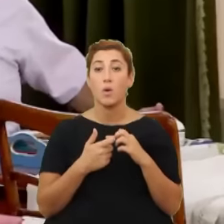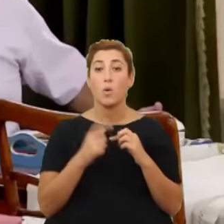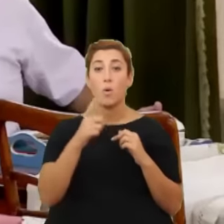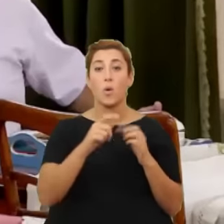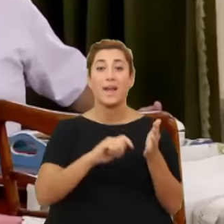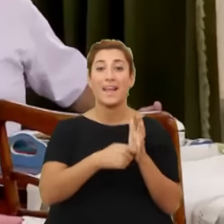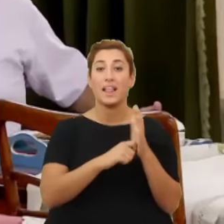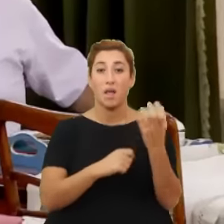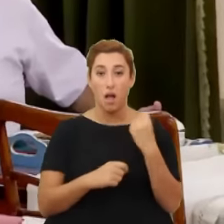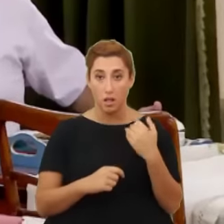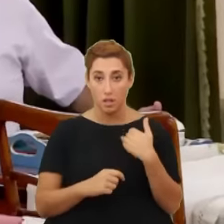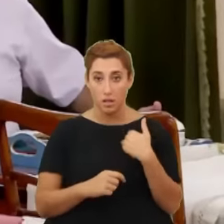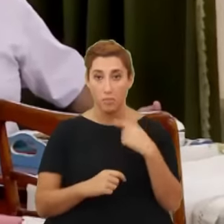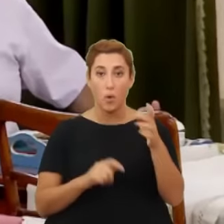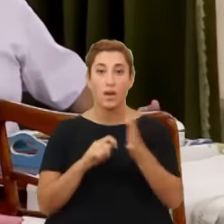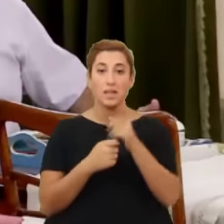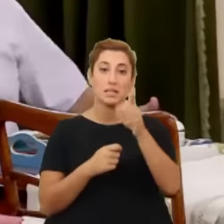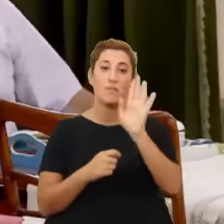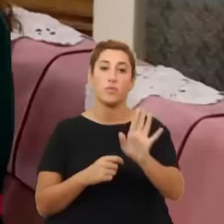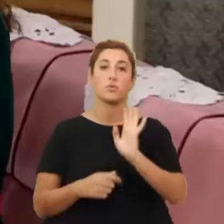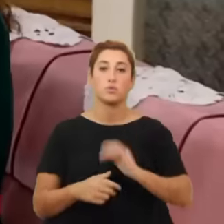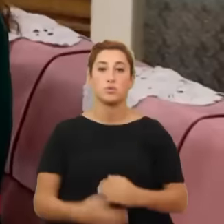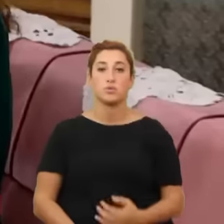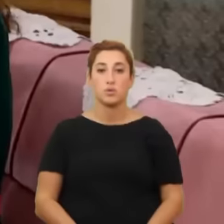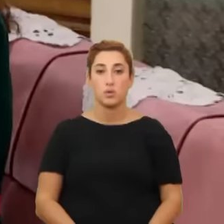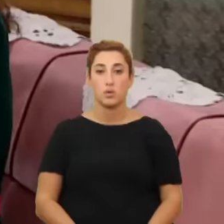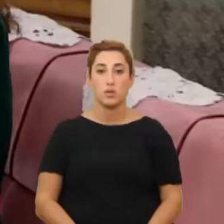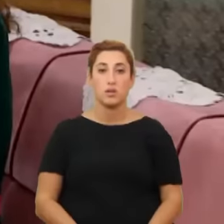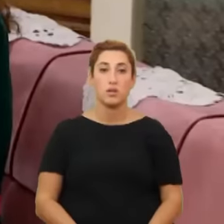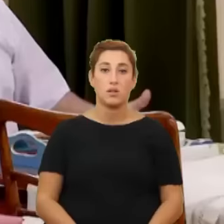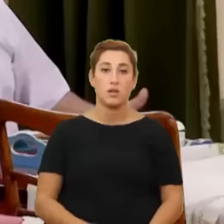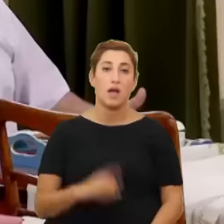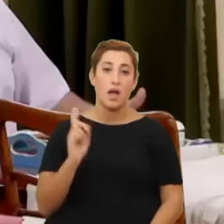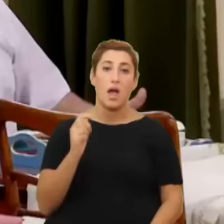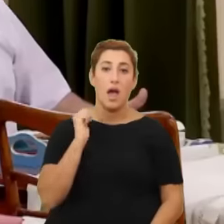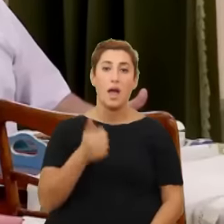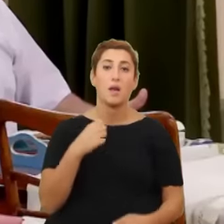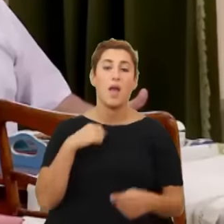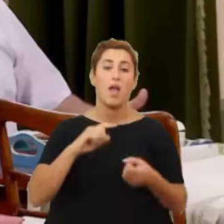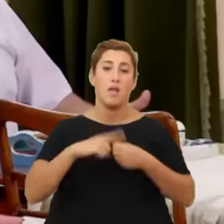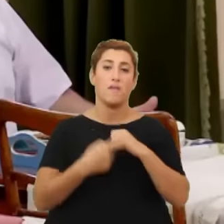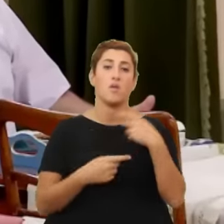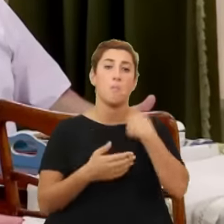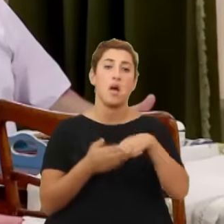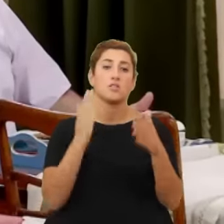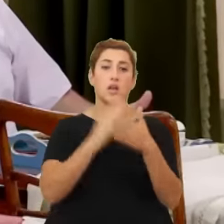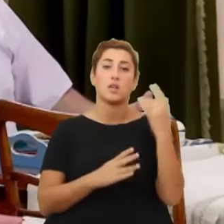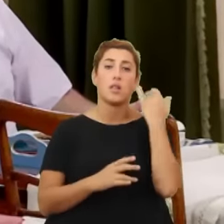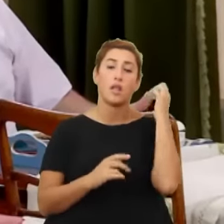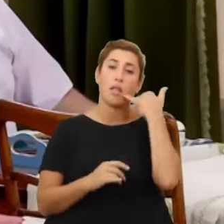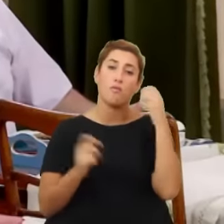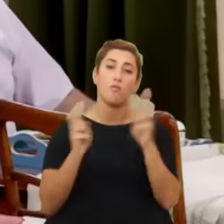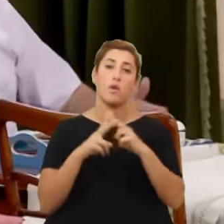Oraya kilit aldım. O kilit sende dursun. Devamlı ya. Benim emekli maaşımın yarısı telefon faturasına